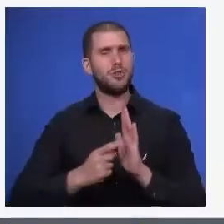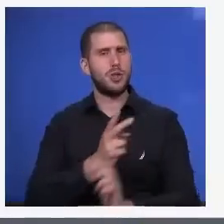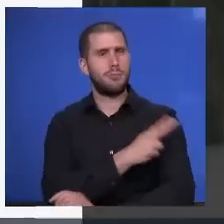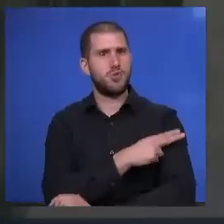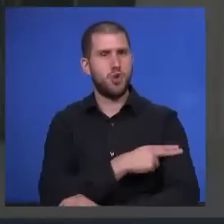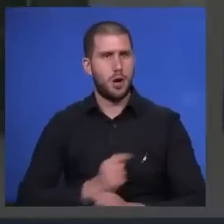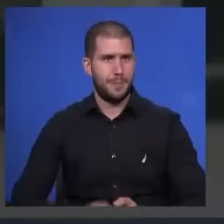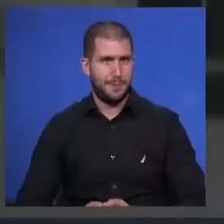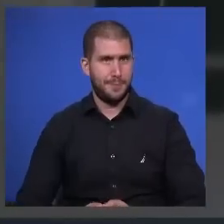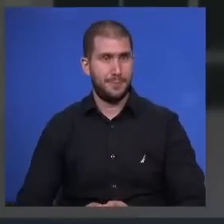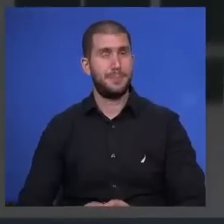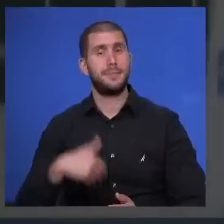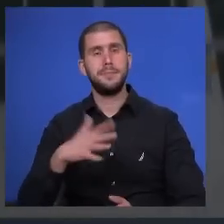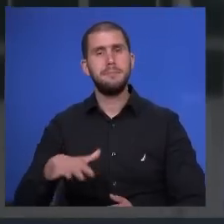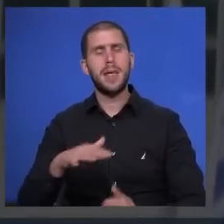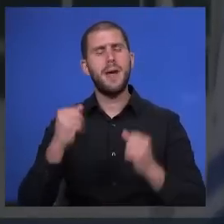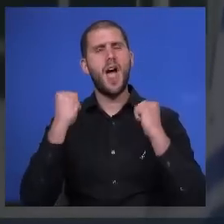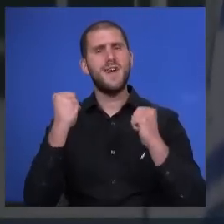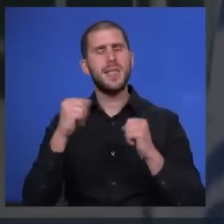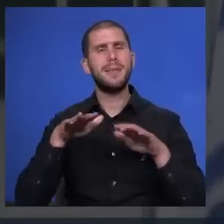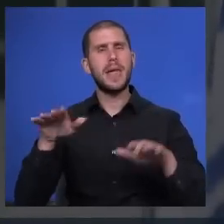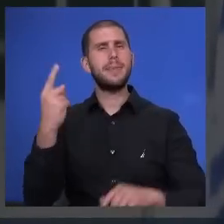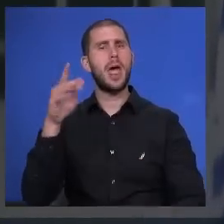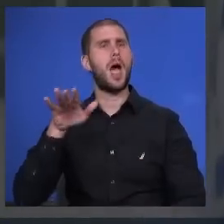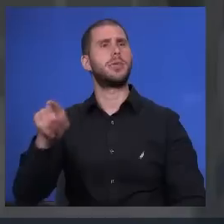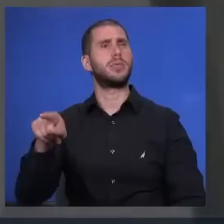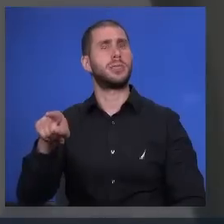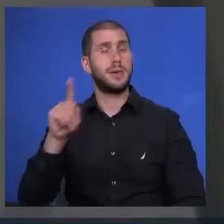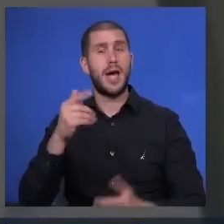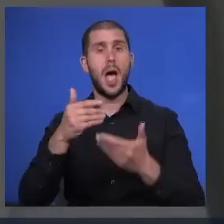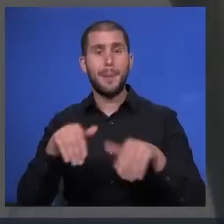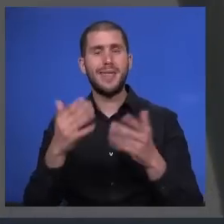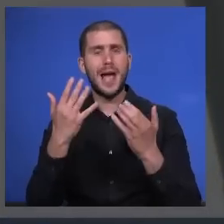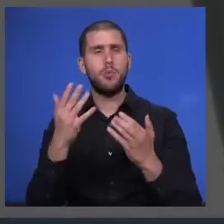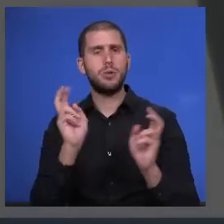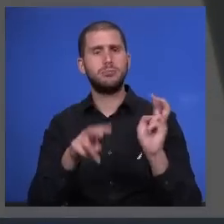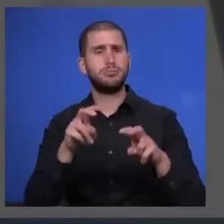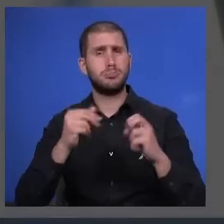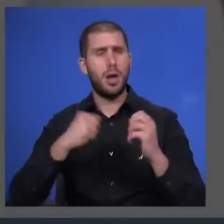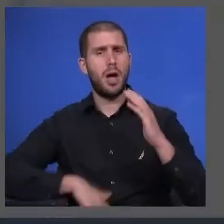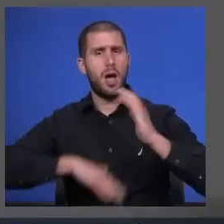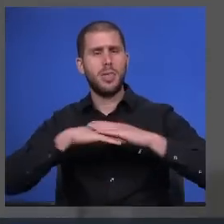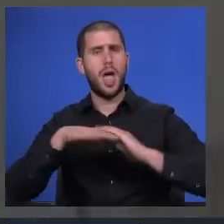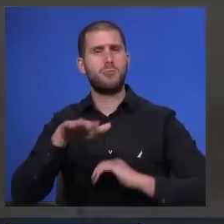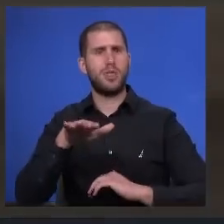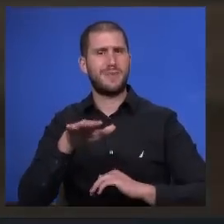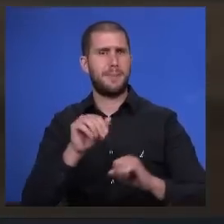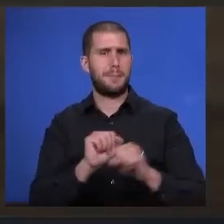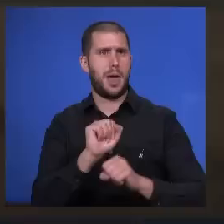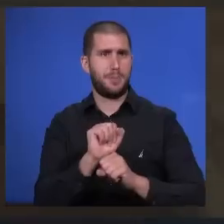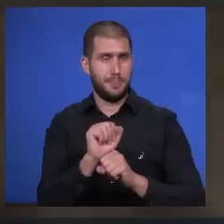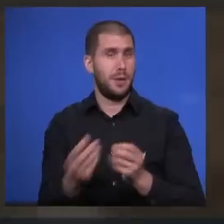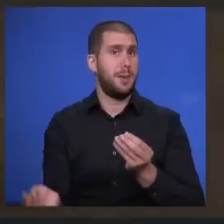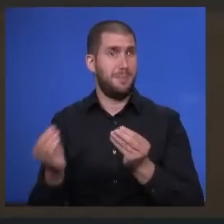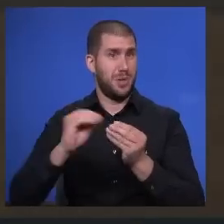המשטרה. יוקצה מתחם להפגנה בטרמינל 1 והגבלת כמות המשתתפים בו עד 5,000 מוחים. נוסף על